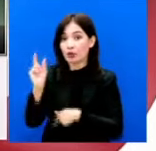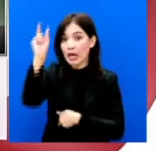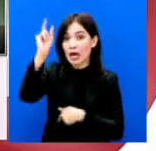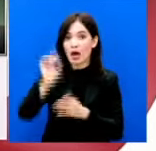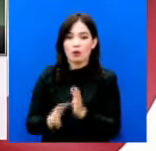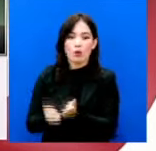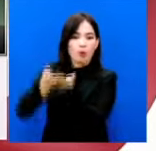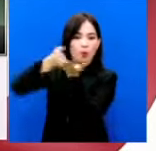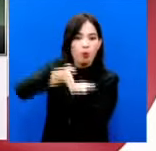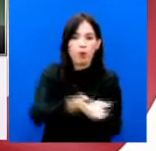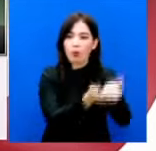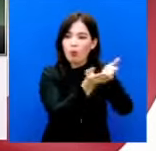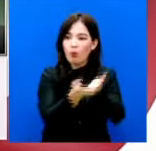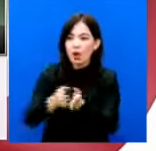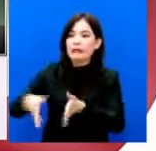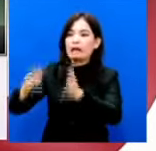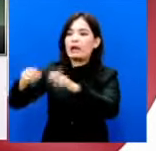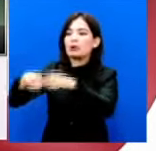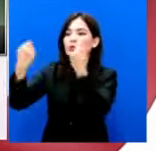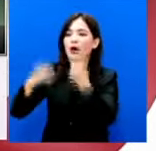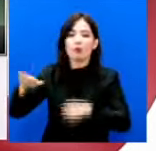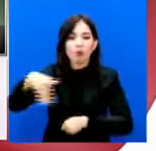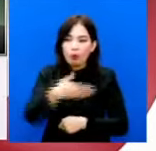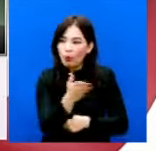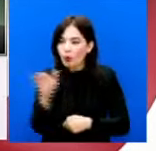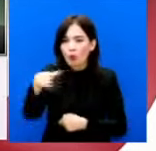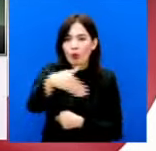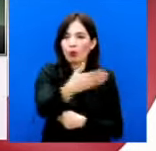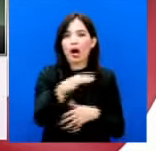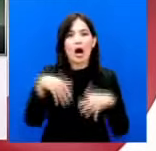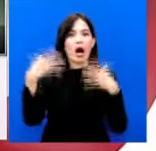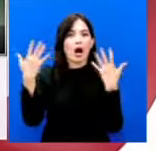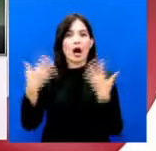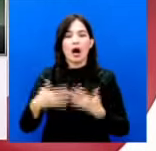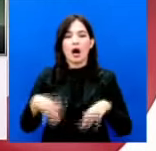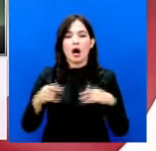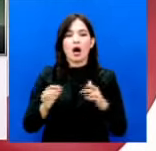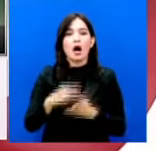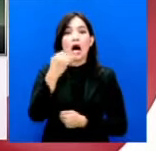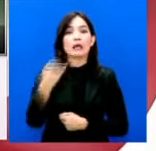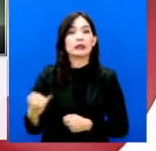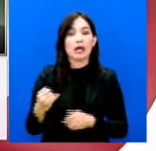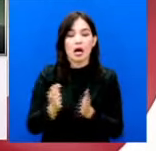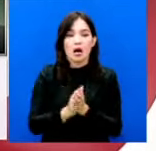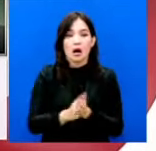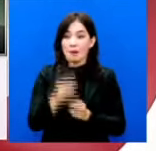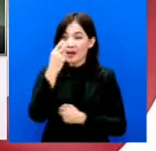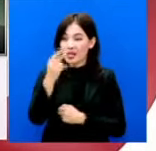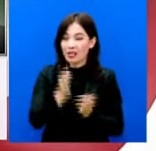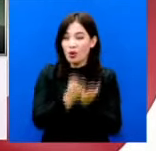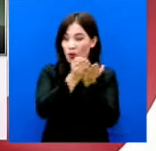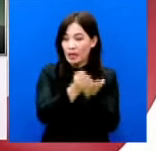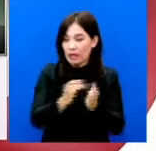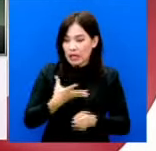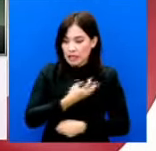ombak, jalan tidak bagus, berliku-liku. Bukan persoalan yang akan mematikan dia penyakitnya, tapi ombak atau